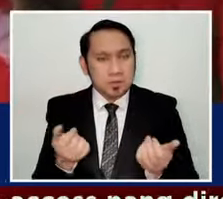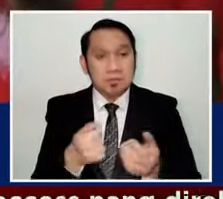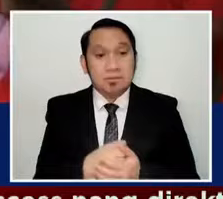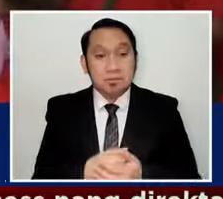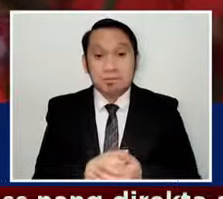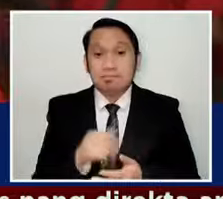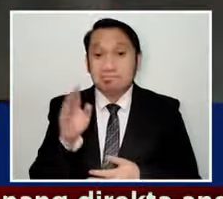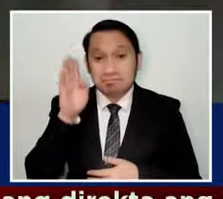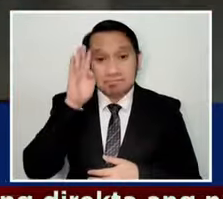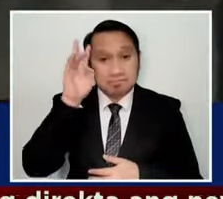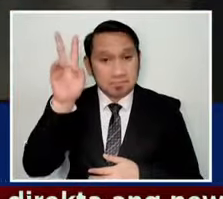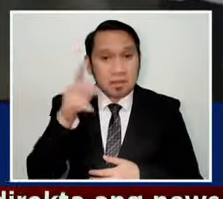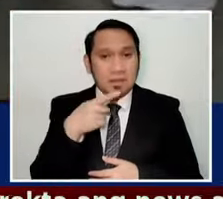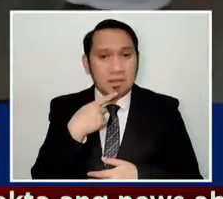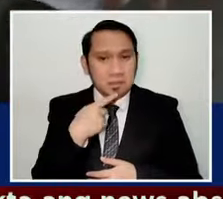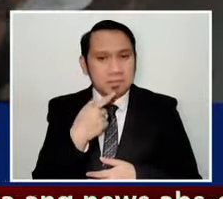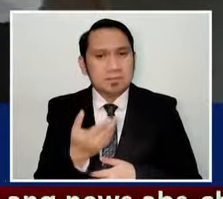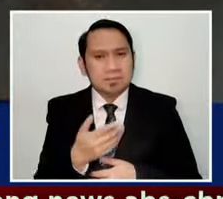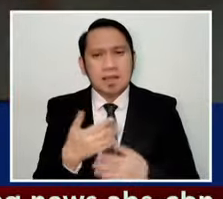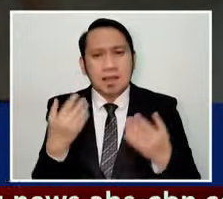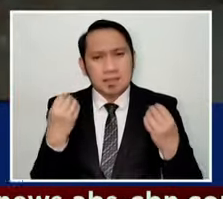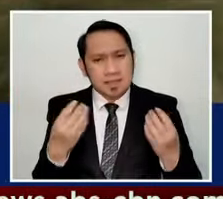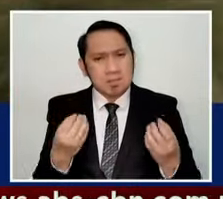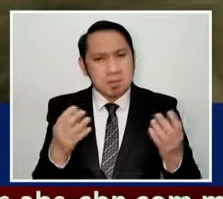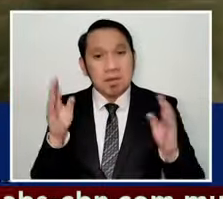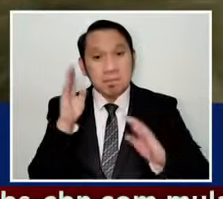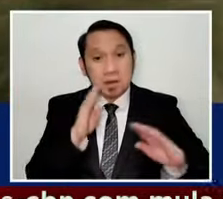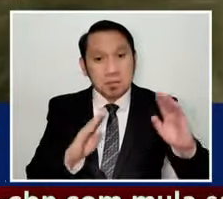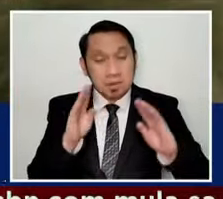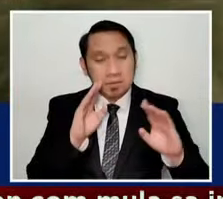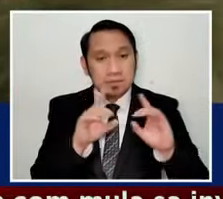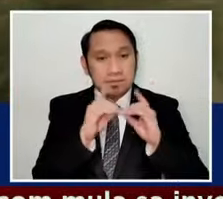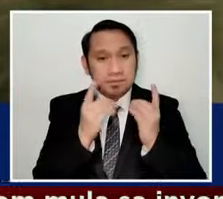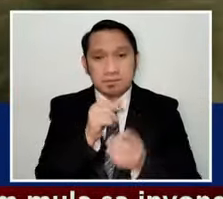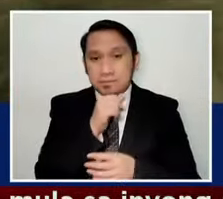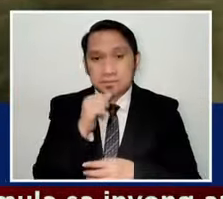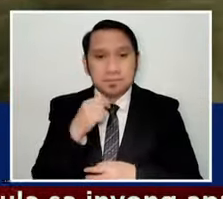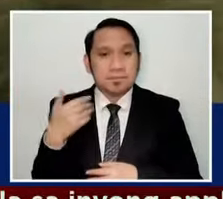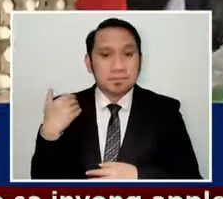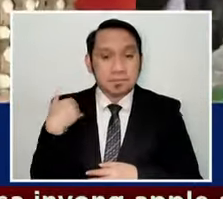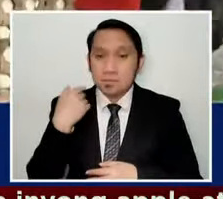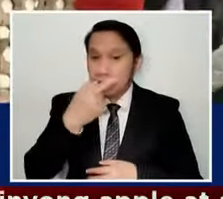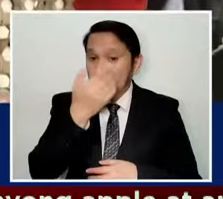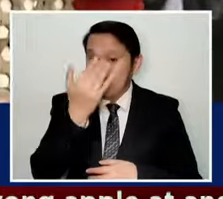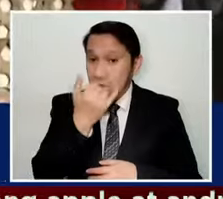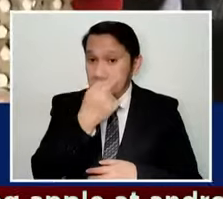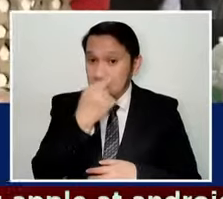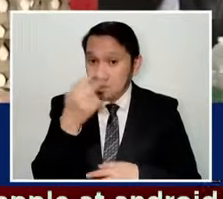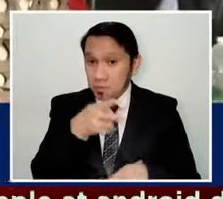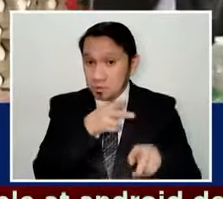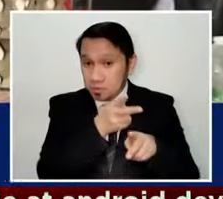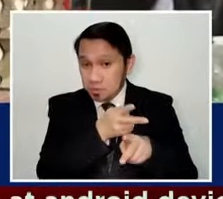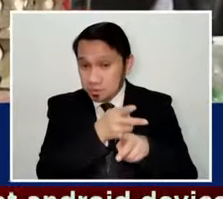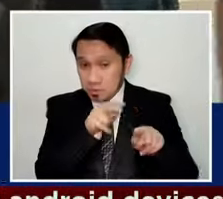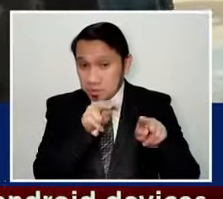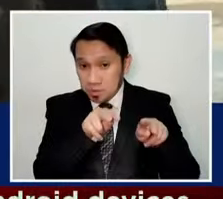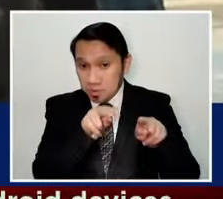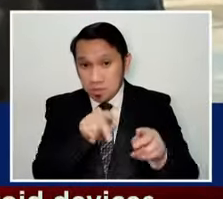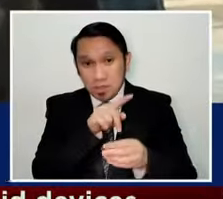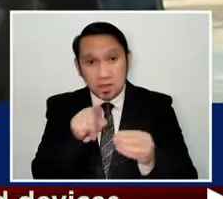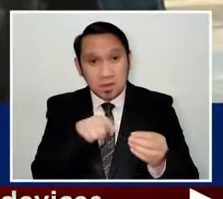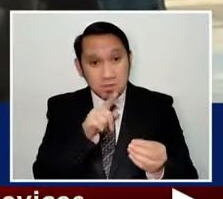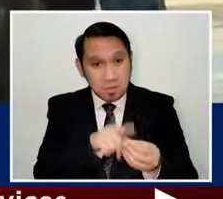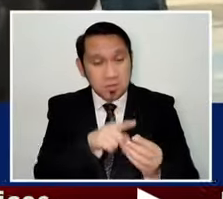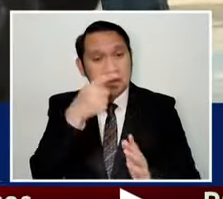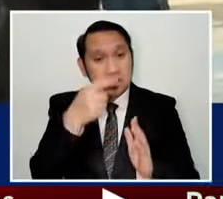ang Pangulo na marami pang programa ang DA na hindi pa maipatupad dahil nakatutok sila ngayon sa pagtugon sa tumataas na